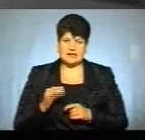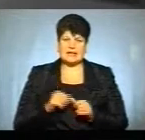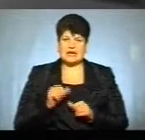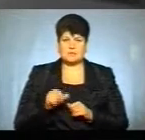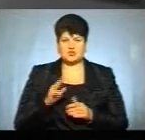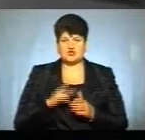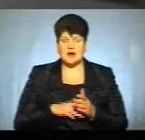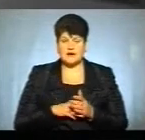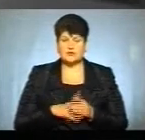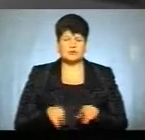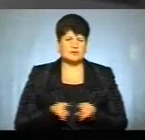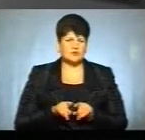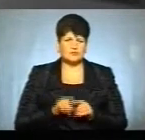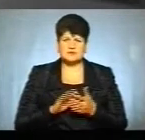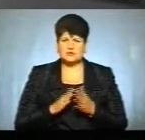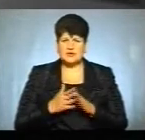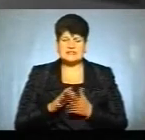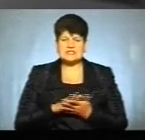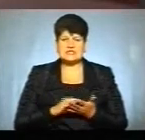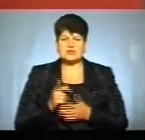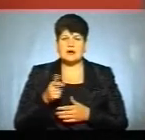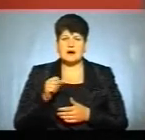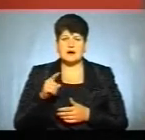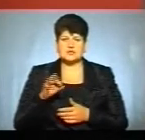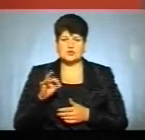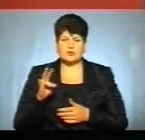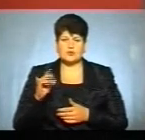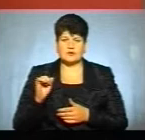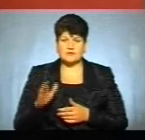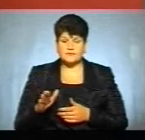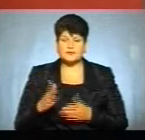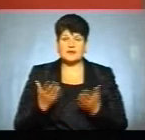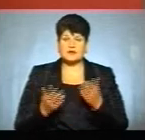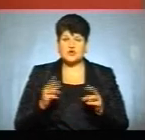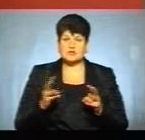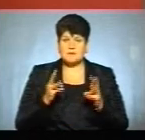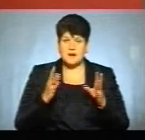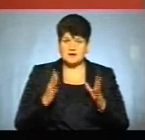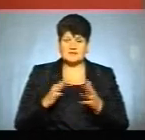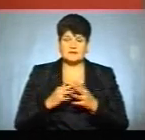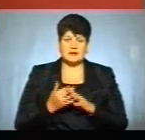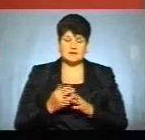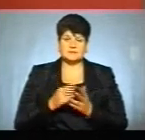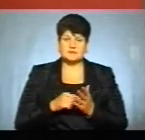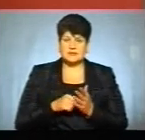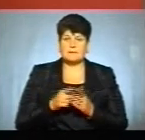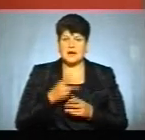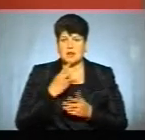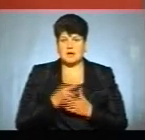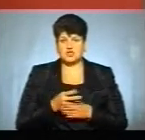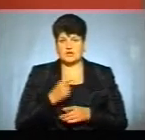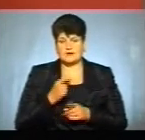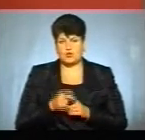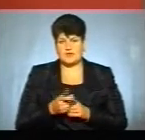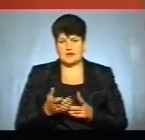штрафів. Аналогічна ситуація із знищенням газонів, якщо спалюються газони в населених пунктах, там теж передбачена відповідальність.